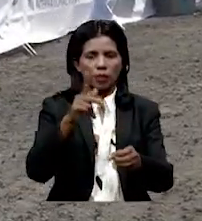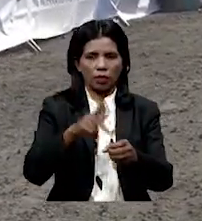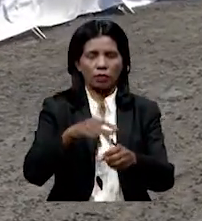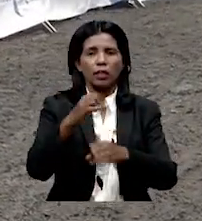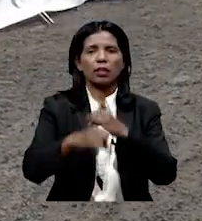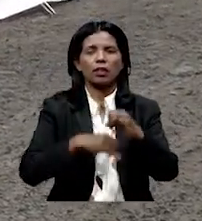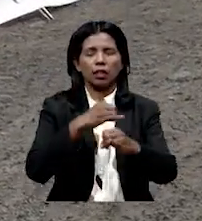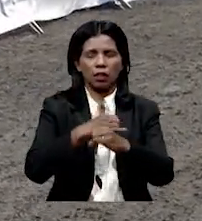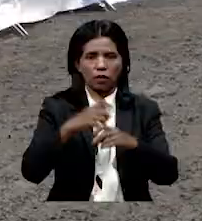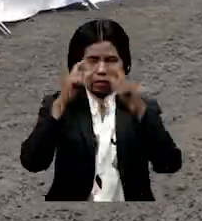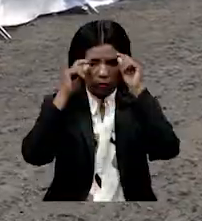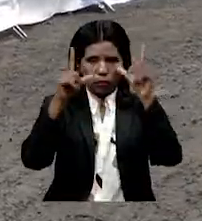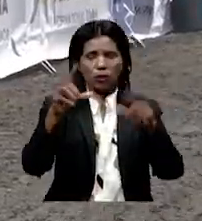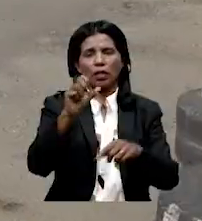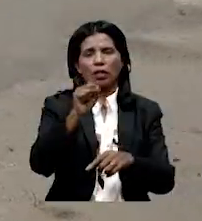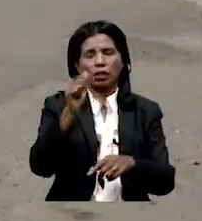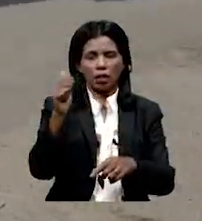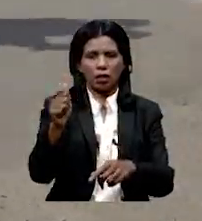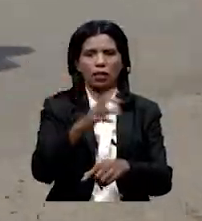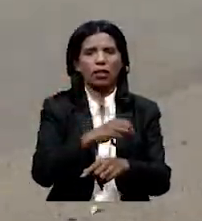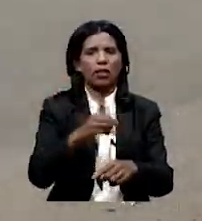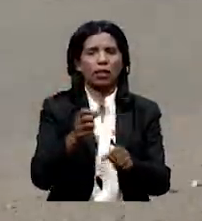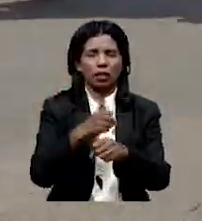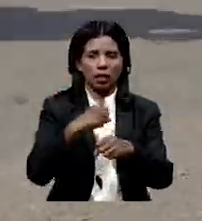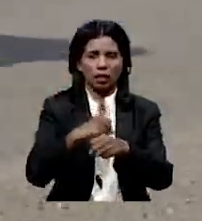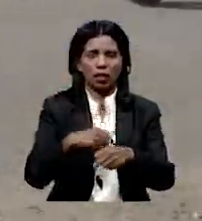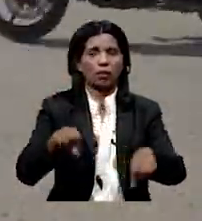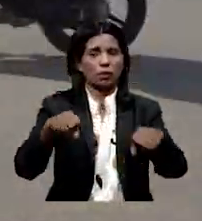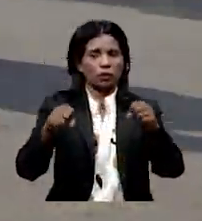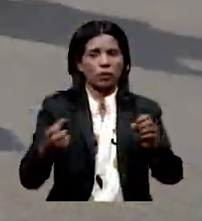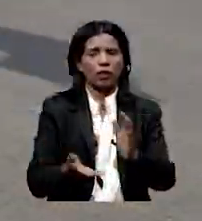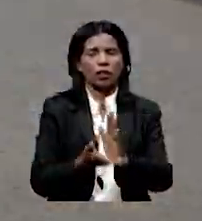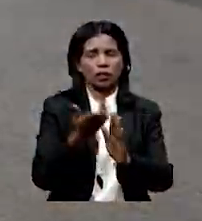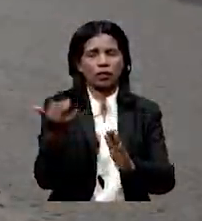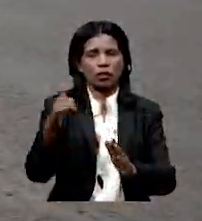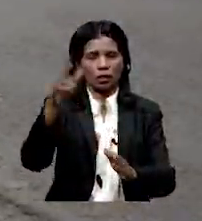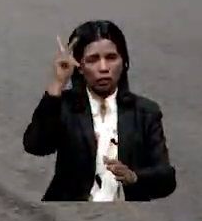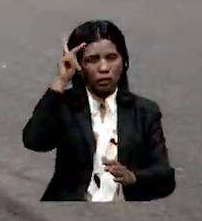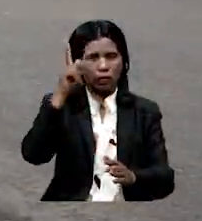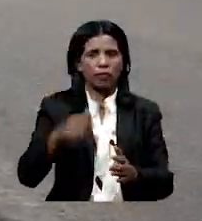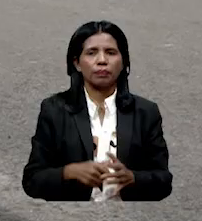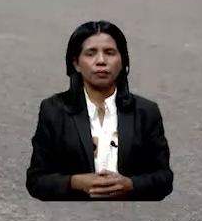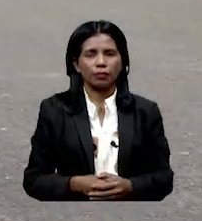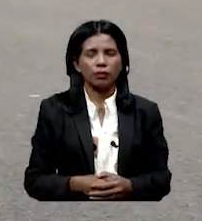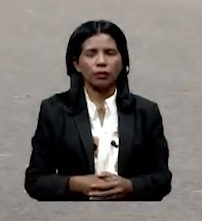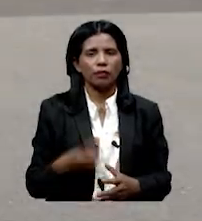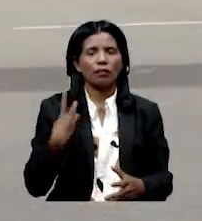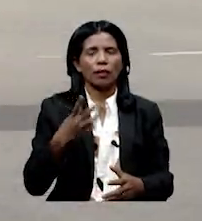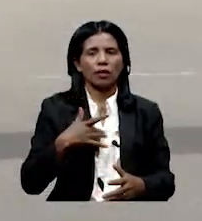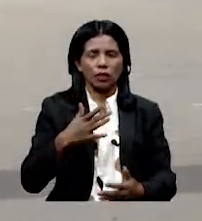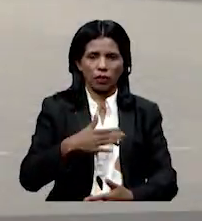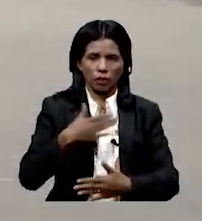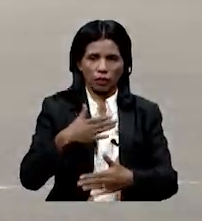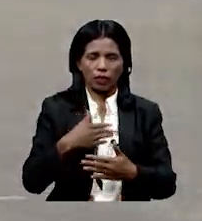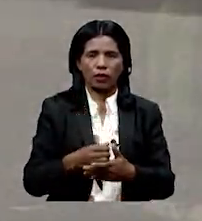Internasional Timor SA nebe mak realize evento Road Race hodi asa sirane konhecimento. Sentimento contente